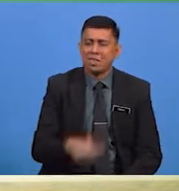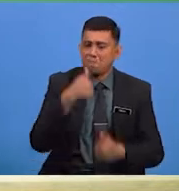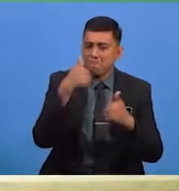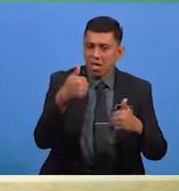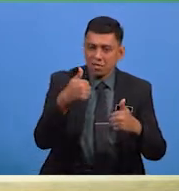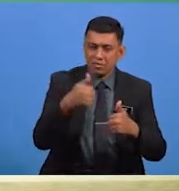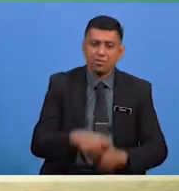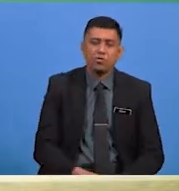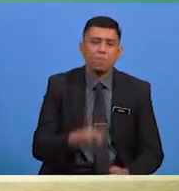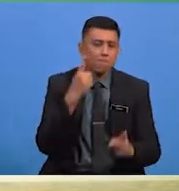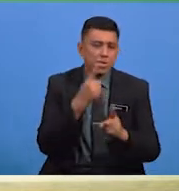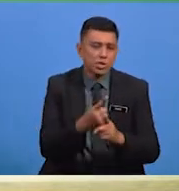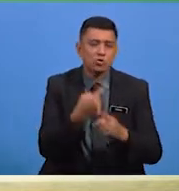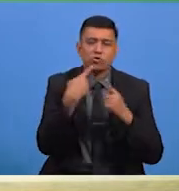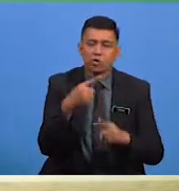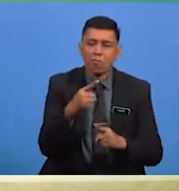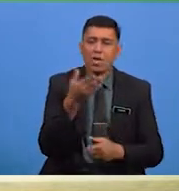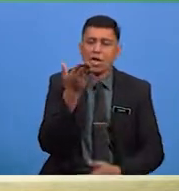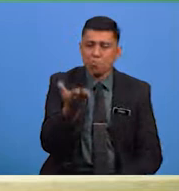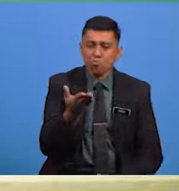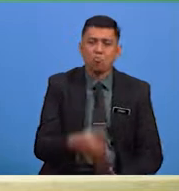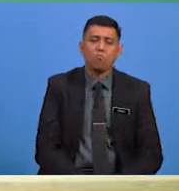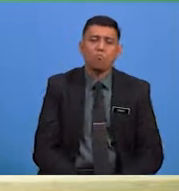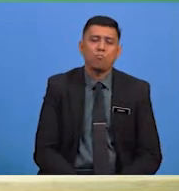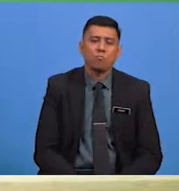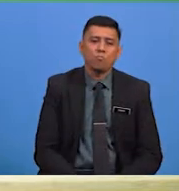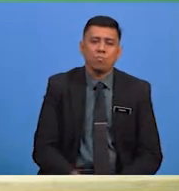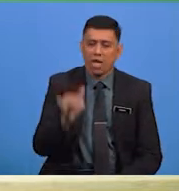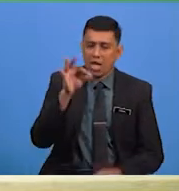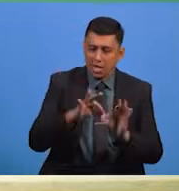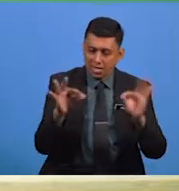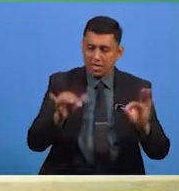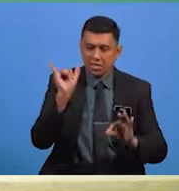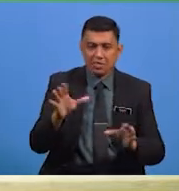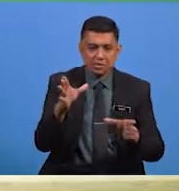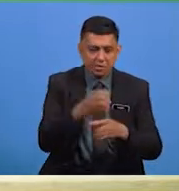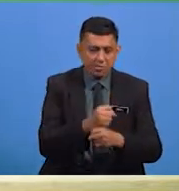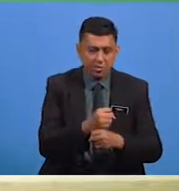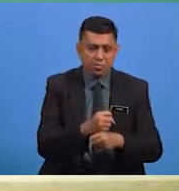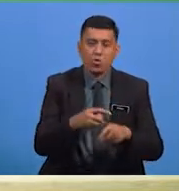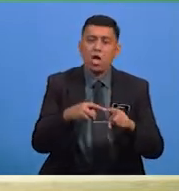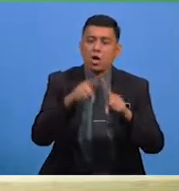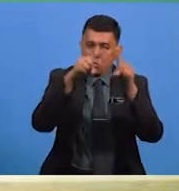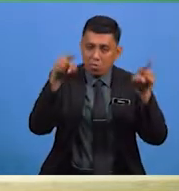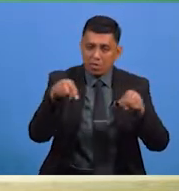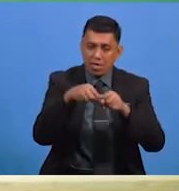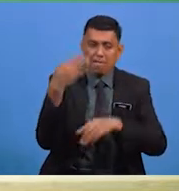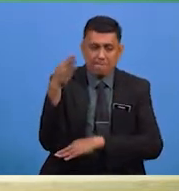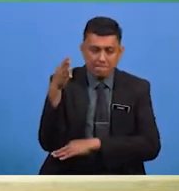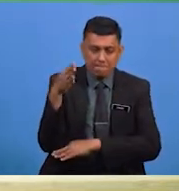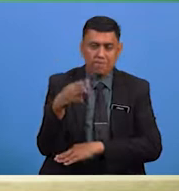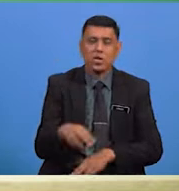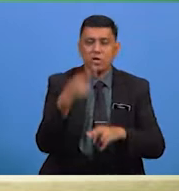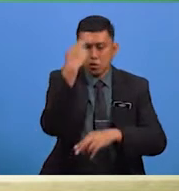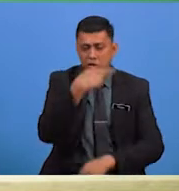Terbaik! Betul jawapan kamu. Ayat yang terdapat dalam kotak biru